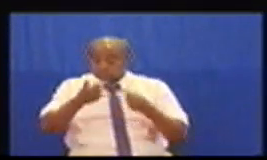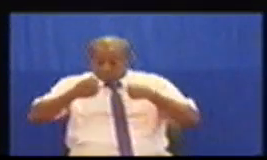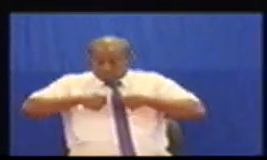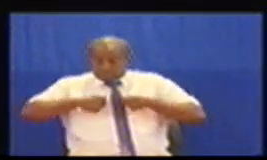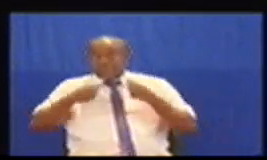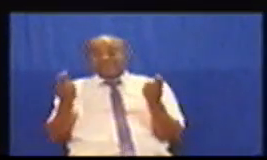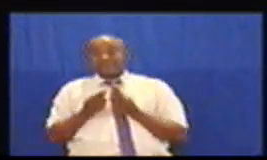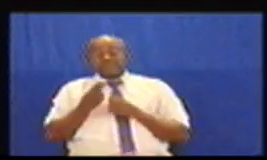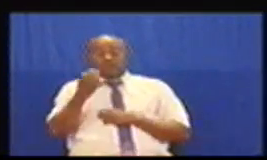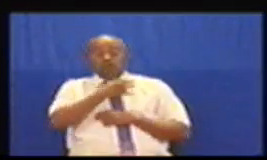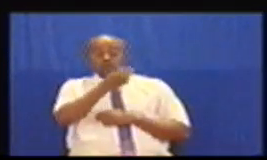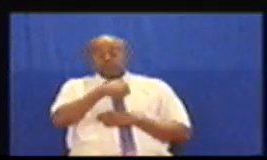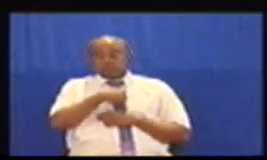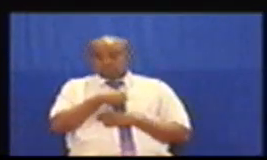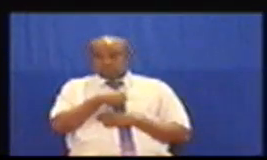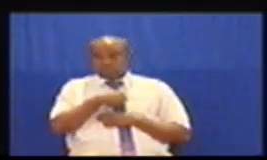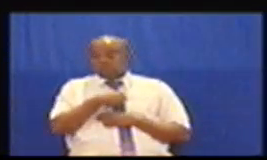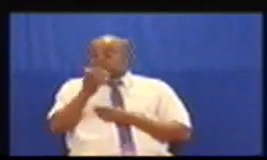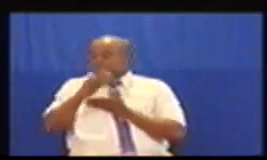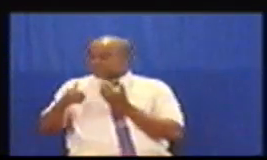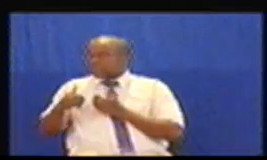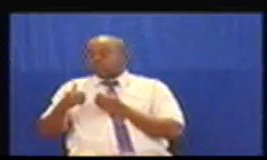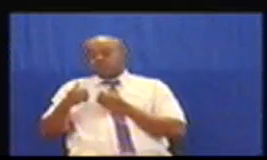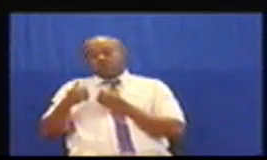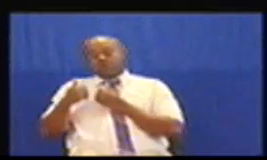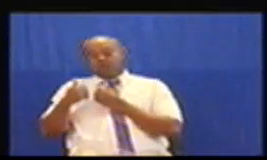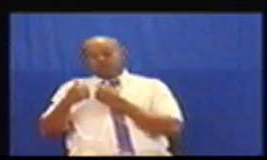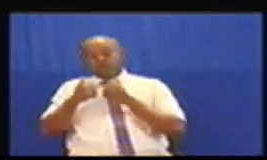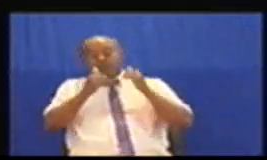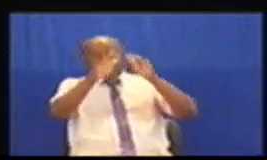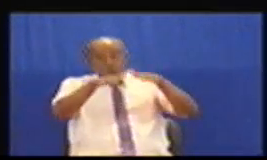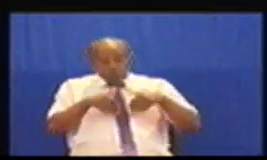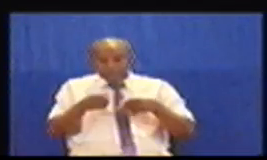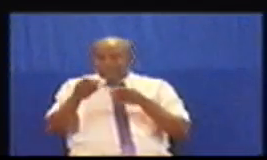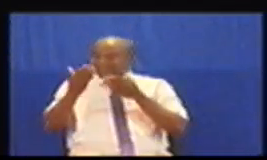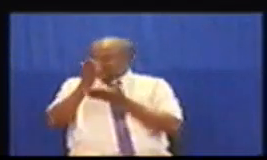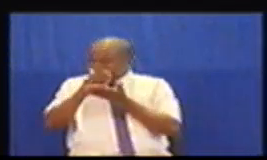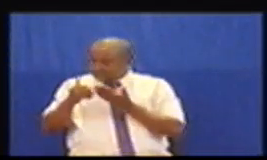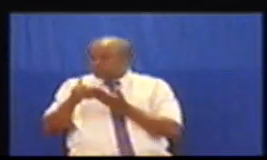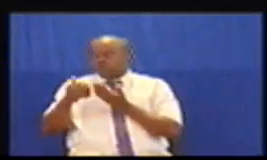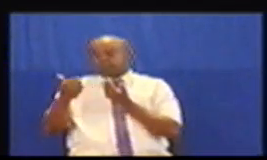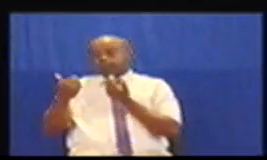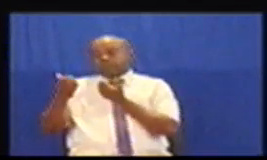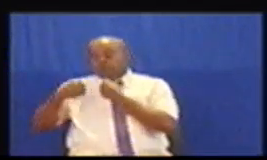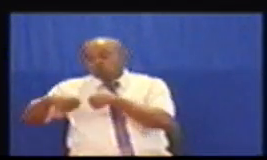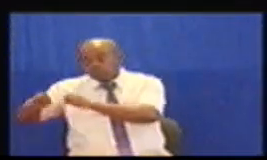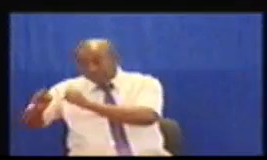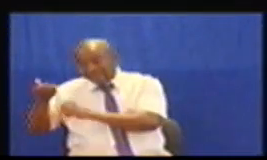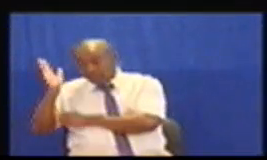ni sehemu ya executive, ni sehemu ya bunge, lakini pia nina mahakama nao kila siku,